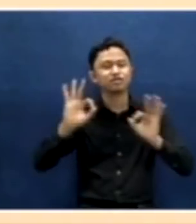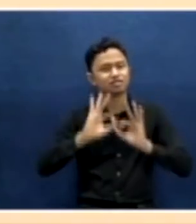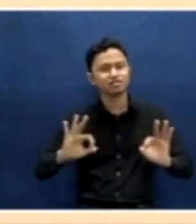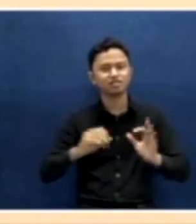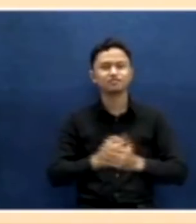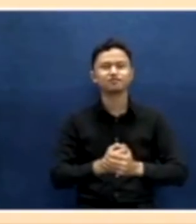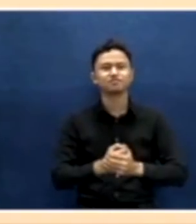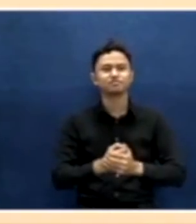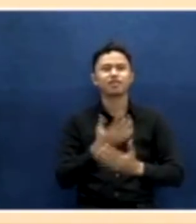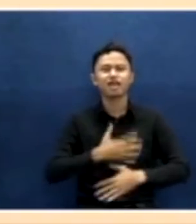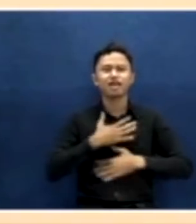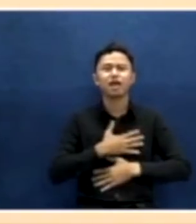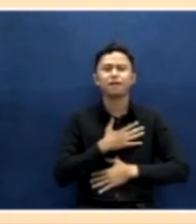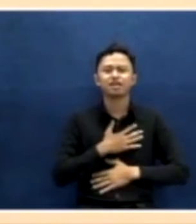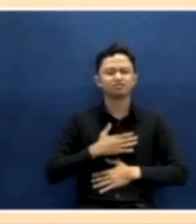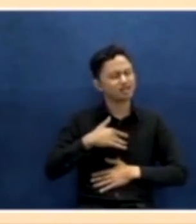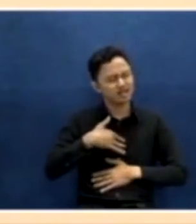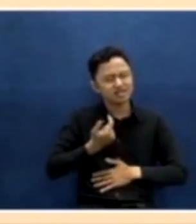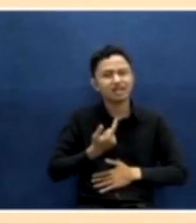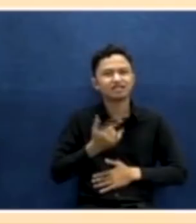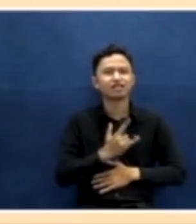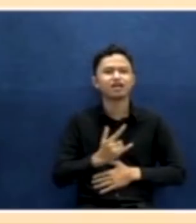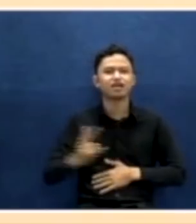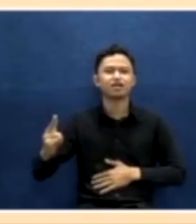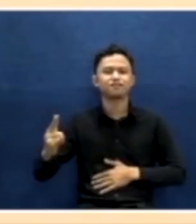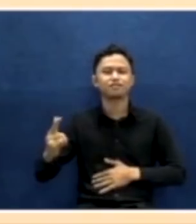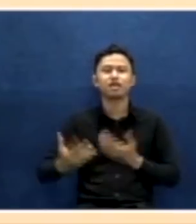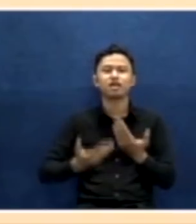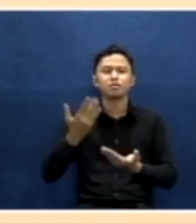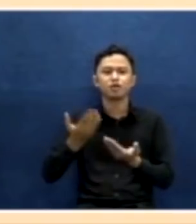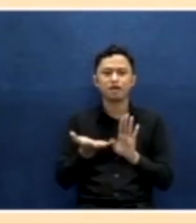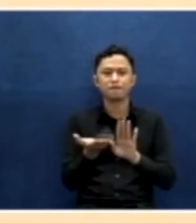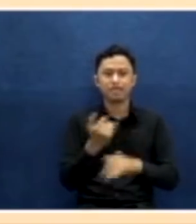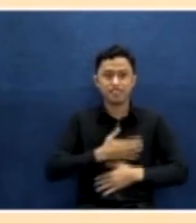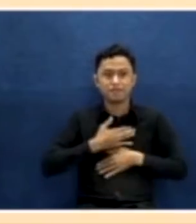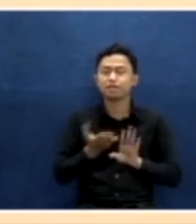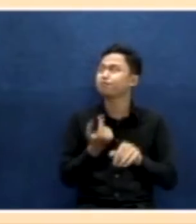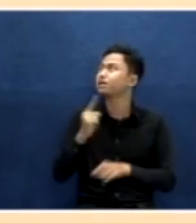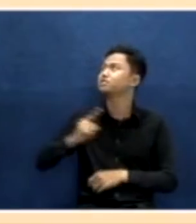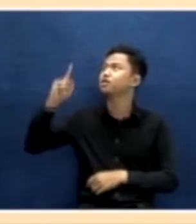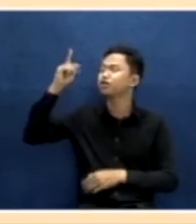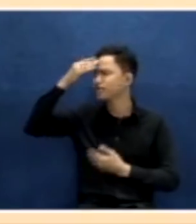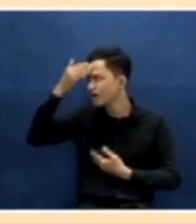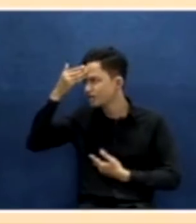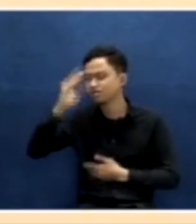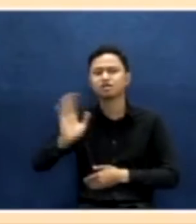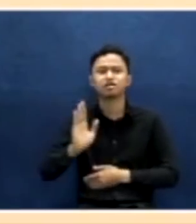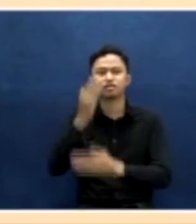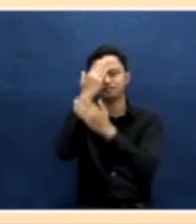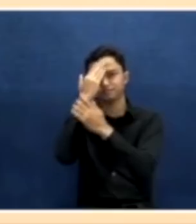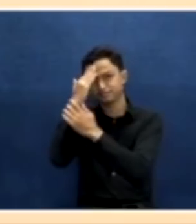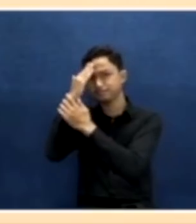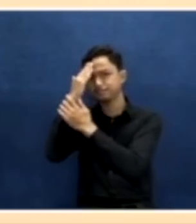berbagai macam kenikmatan tetap kita rasakan walaupun kita tidak pandai membalas kenikmatan itu dengan ketaatan itulah yang